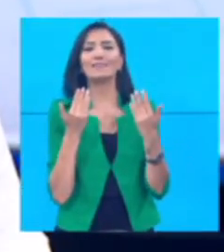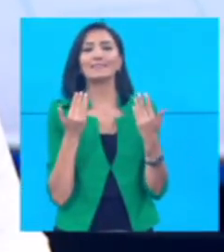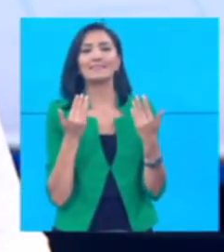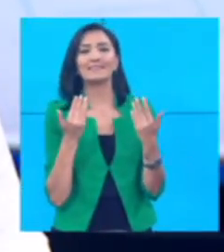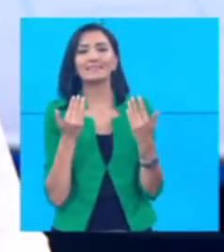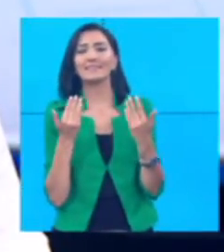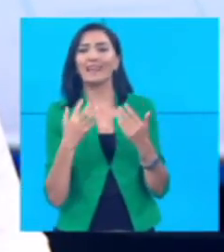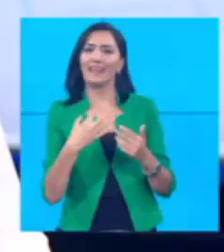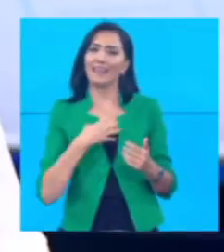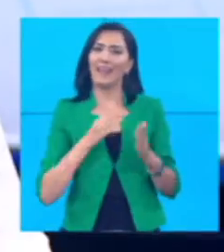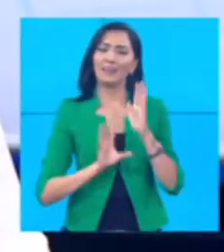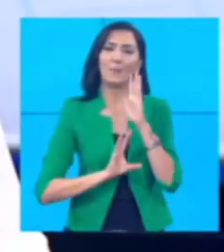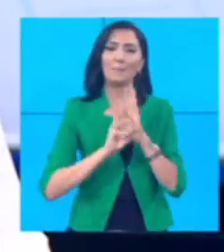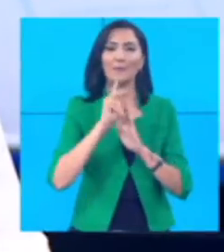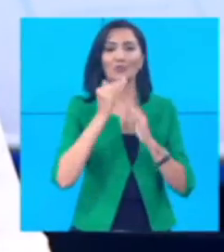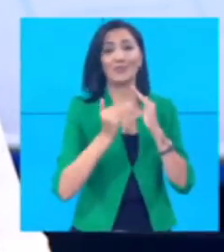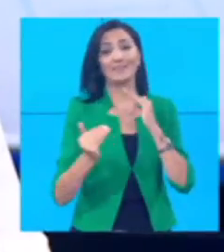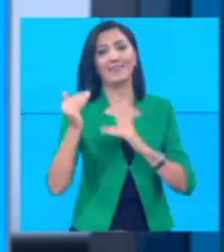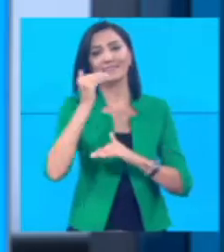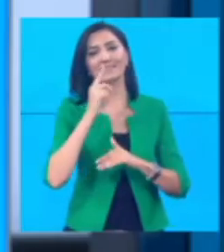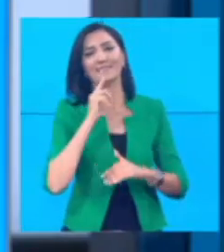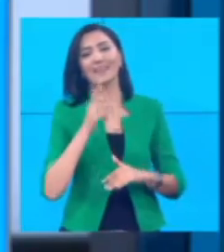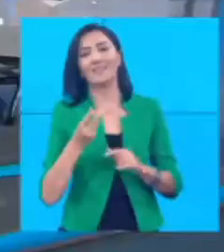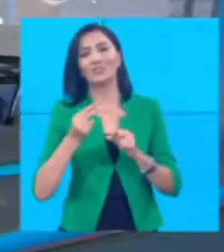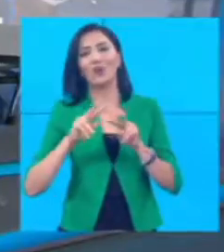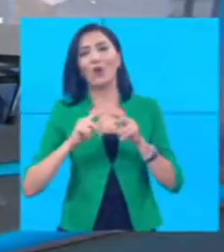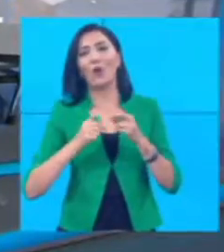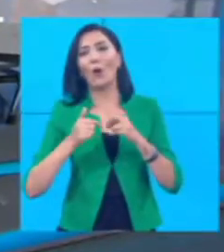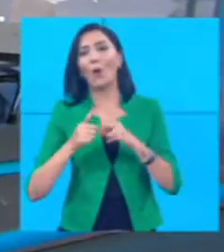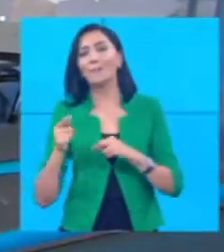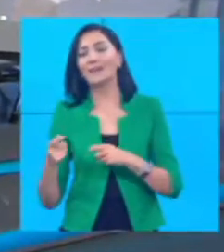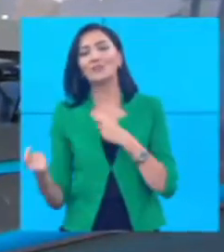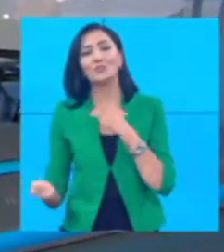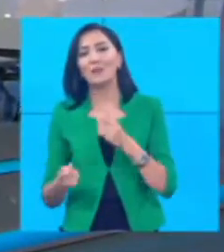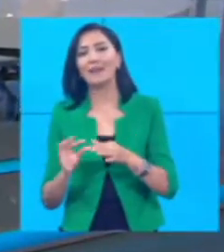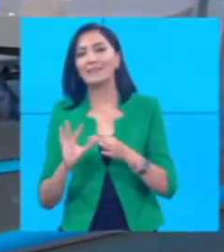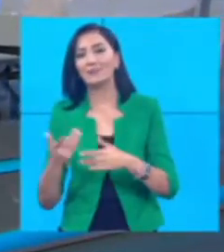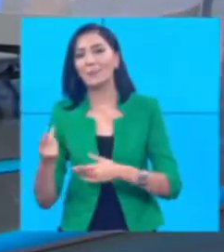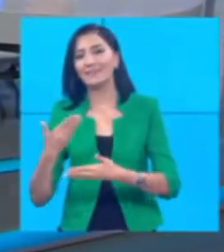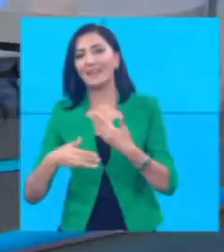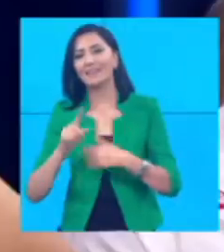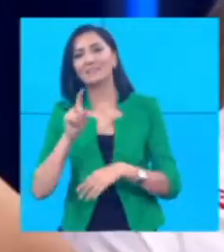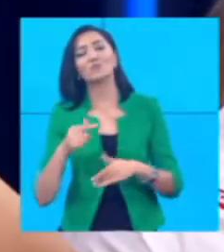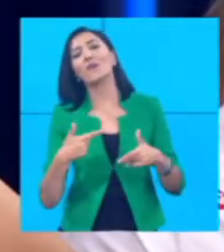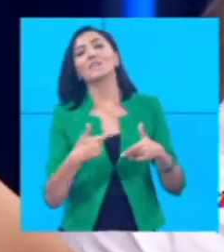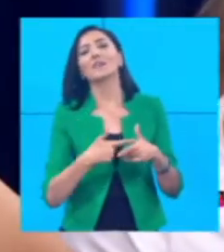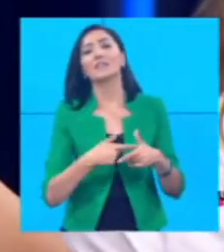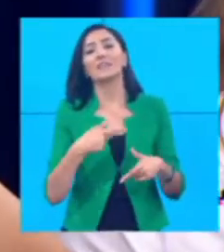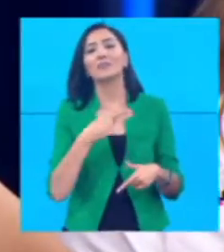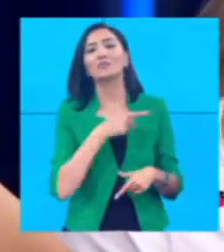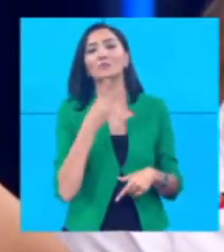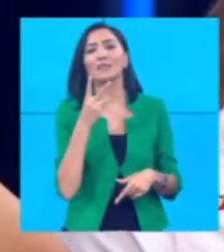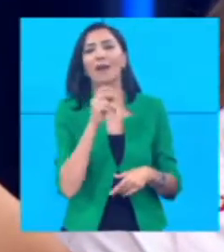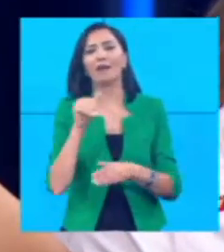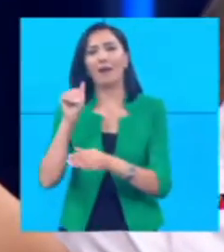duasıyla kendi başarılarını arttırırlar. Evet Ömer, çalışmalar nasıl gidiyor? Biraz da ondan bahsedelim lütfen. Federasyonumuz 2